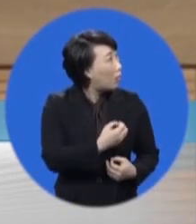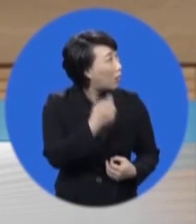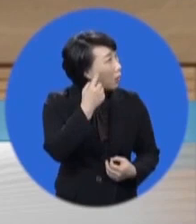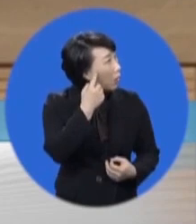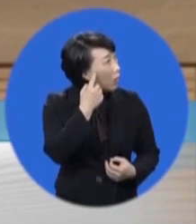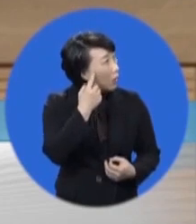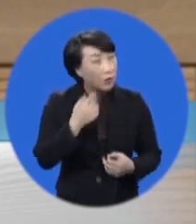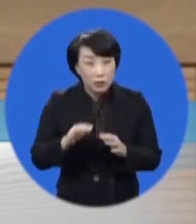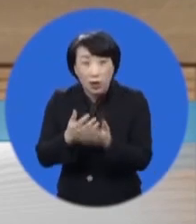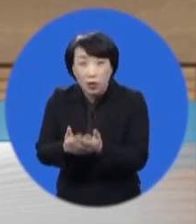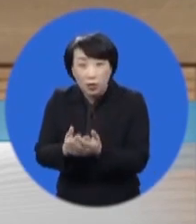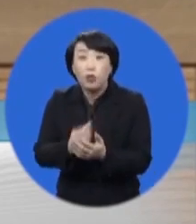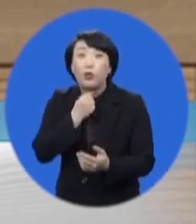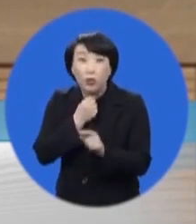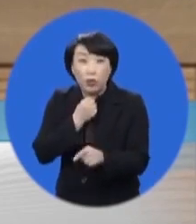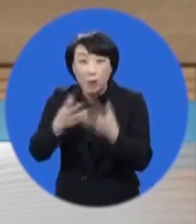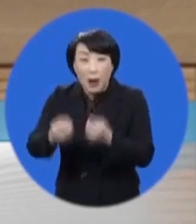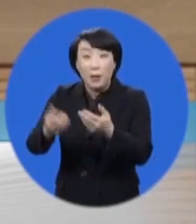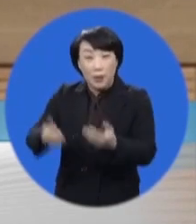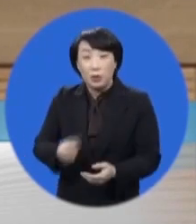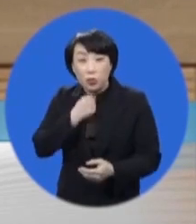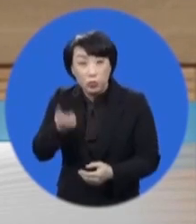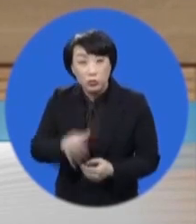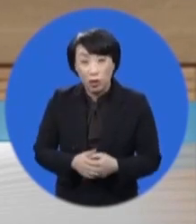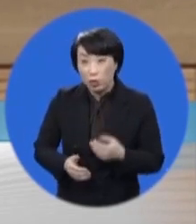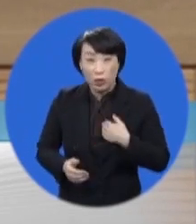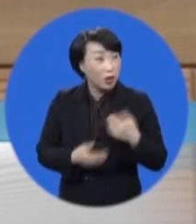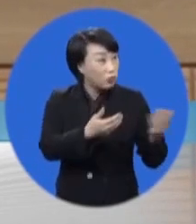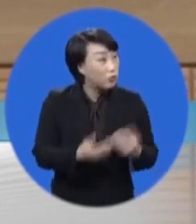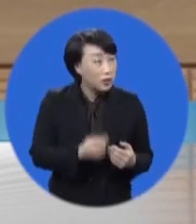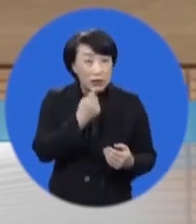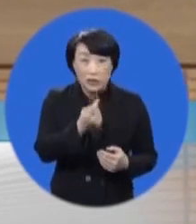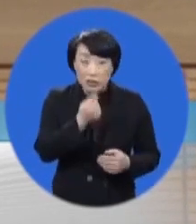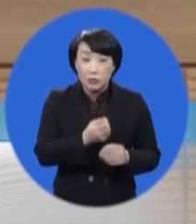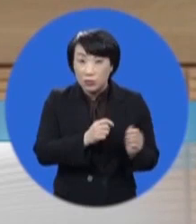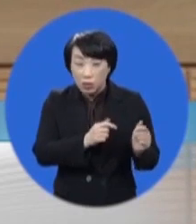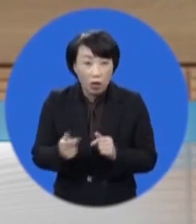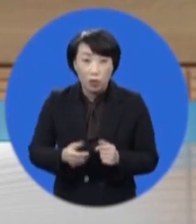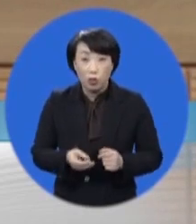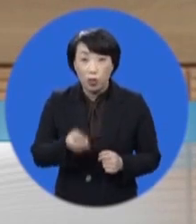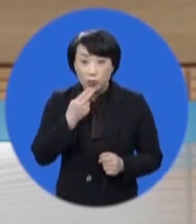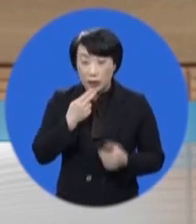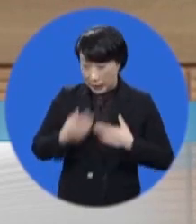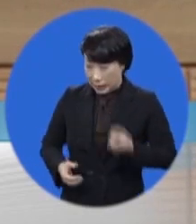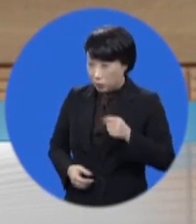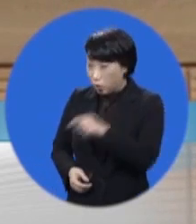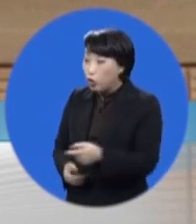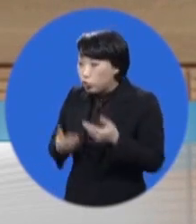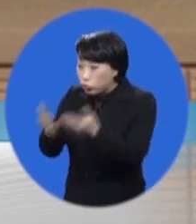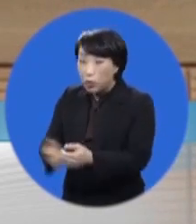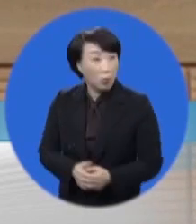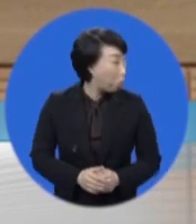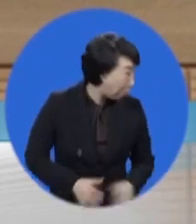얻어먹는 게 소원이고 많이 얻는 게 소원인데 아니 네게 줄 은과금은 없다. 네게 있는 것으로 네게 주느니 뭐냐